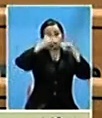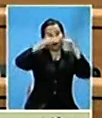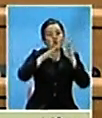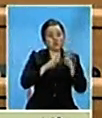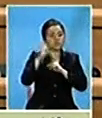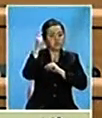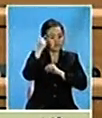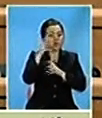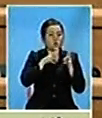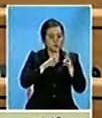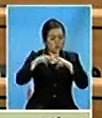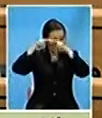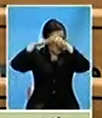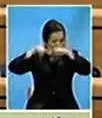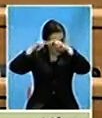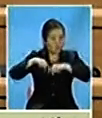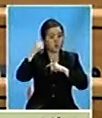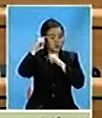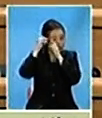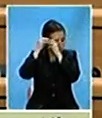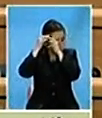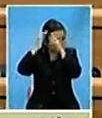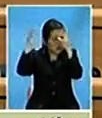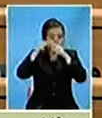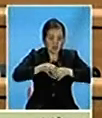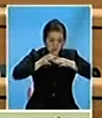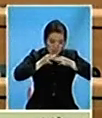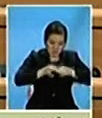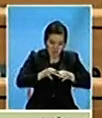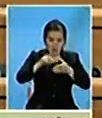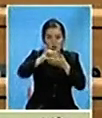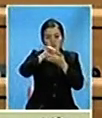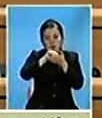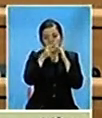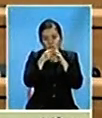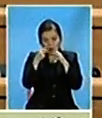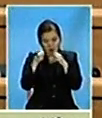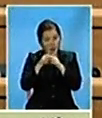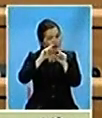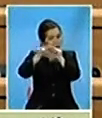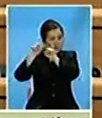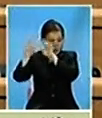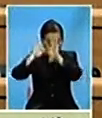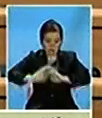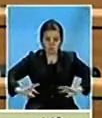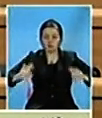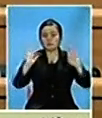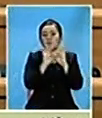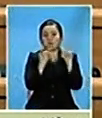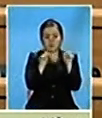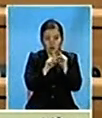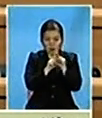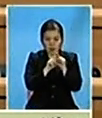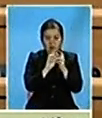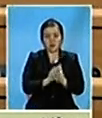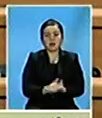การวิเคราะห์การคิดสร้างสรรค์การตัดสินใจการแก้ไขปัญหา ล้วนแล้วแต่เป็นเรื่องจำเป็นครับท่านประธานรวมถึงเรื่อง